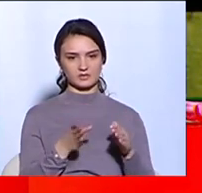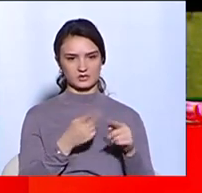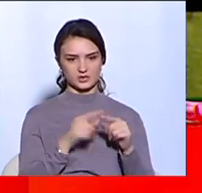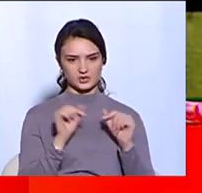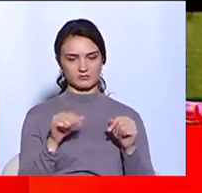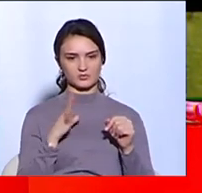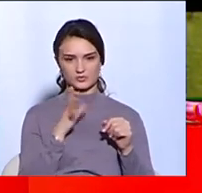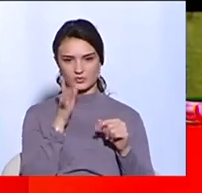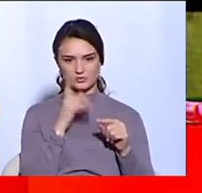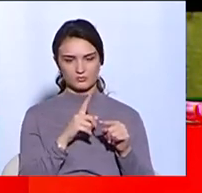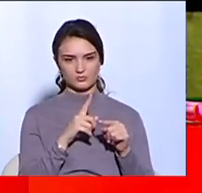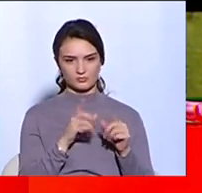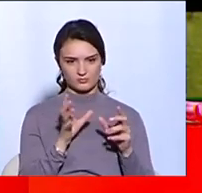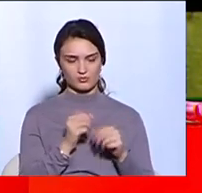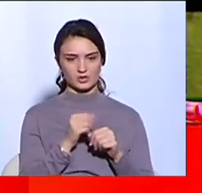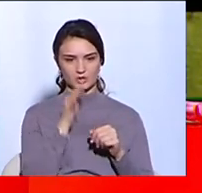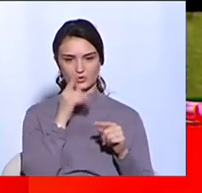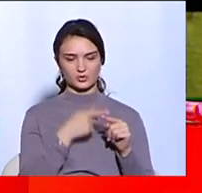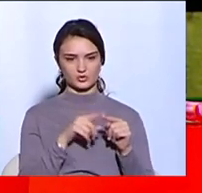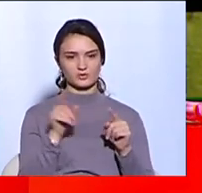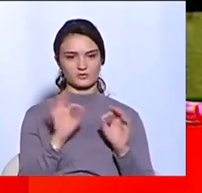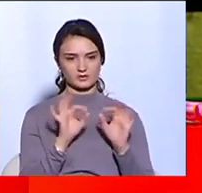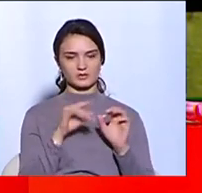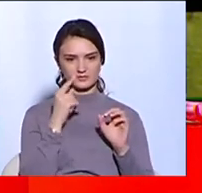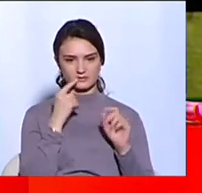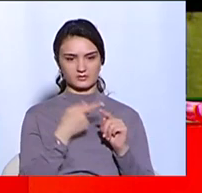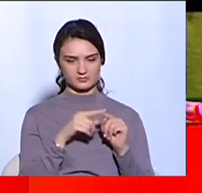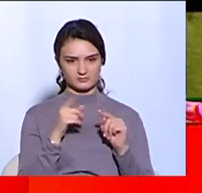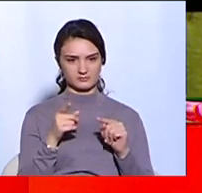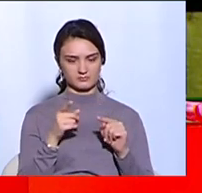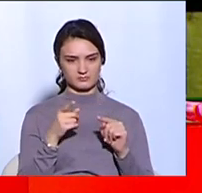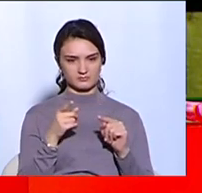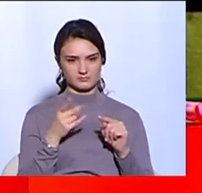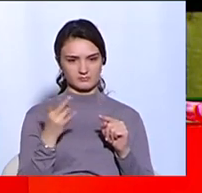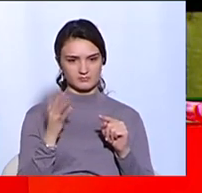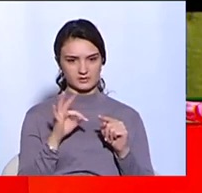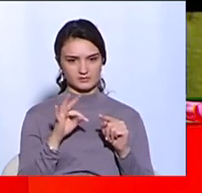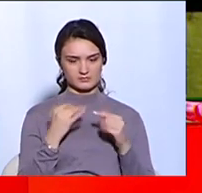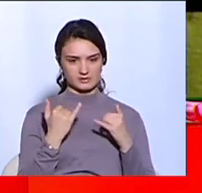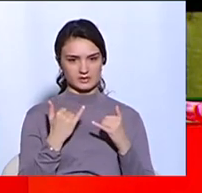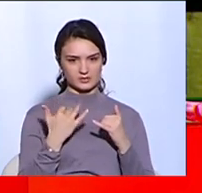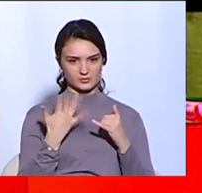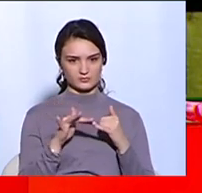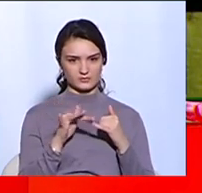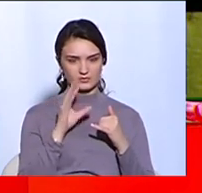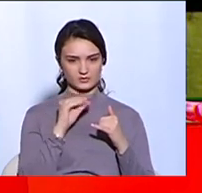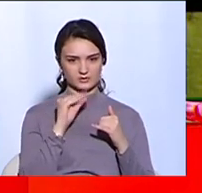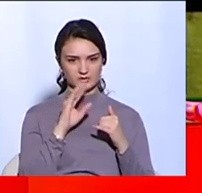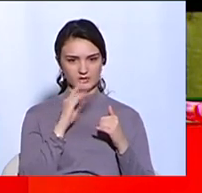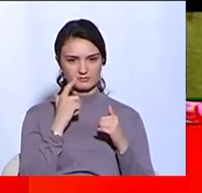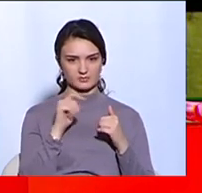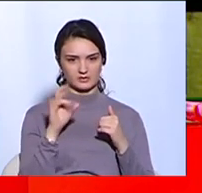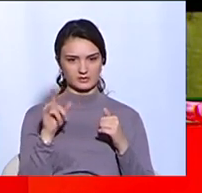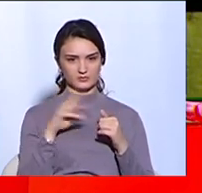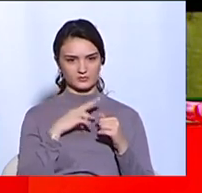აი ასე მოკლე დროში ეს თქვენს ბზანეთ ქალბატონო ელენე და თქვენს ბზანეთ ქალბატონო თინათი. მაგრამ დღეს უკვე, როდესაც ქალბატონ